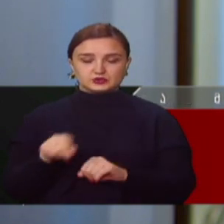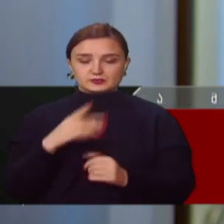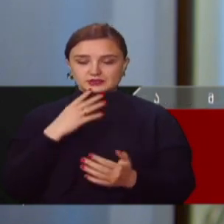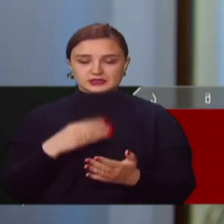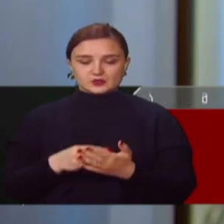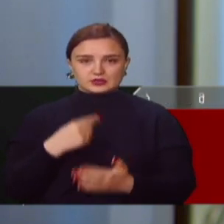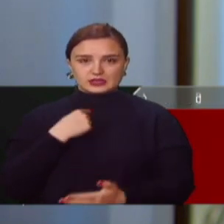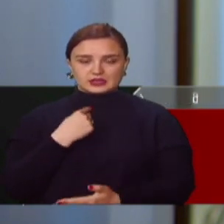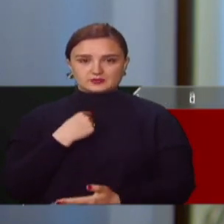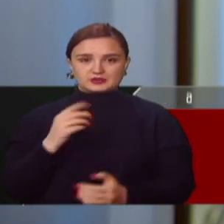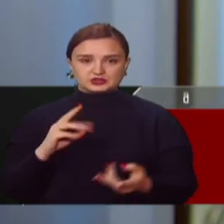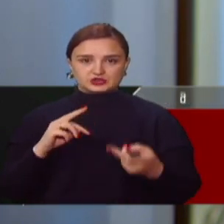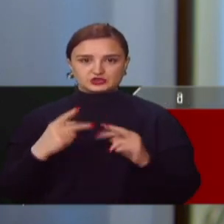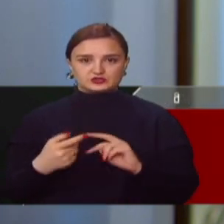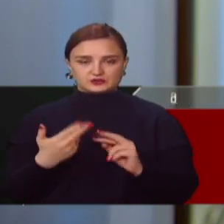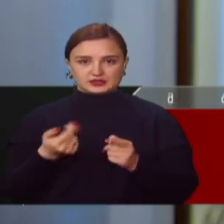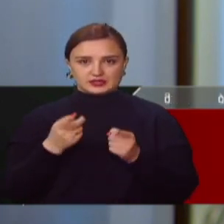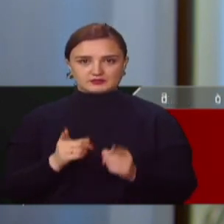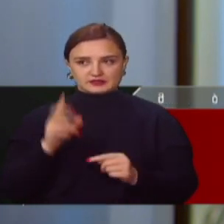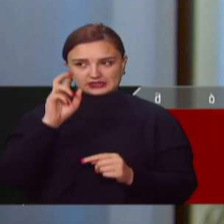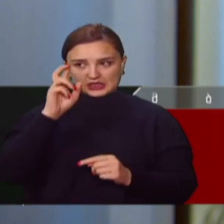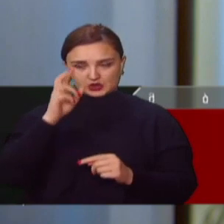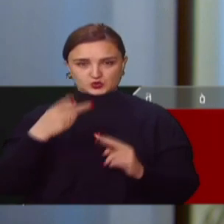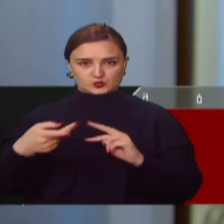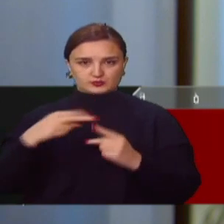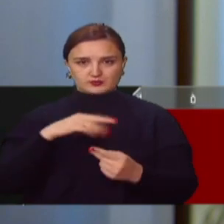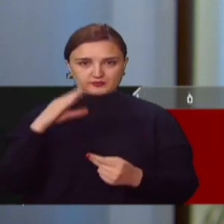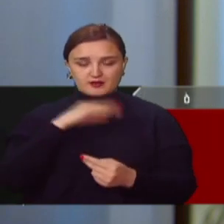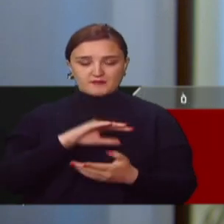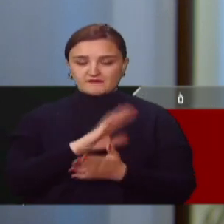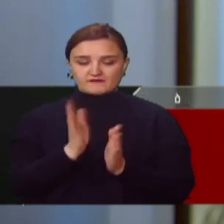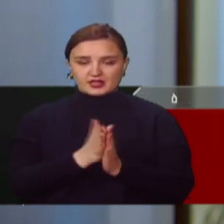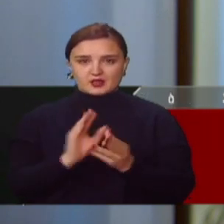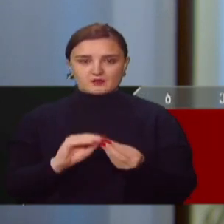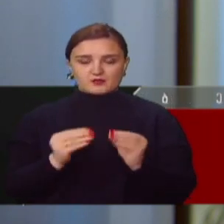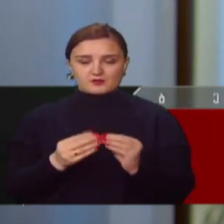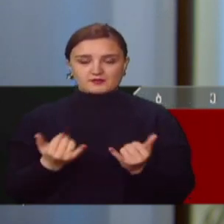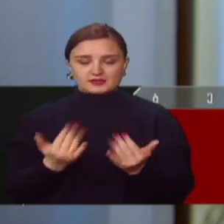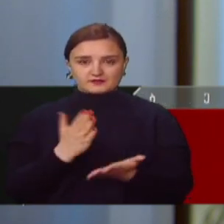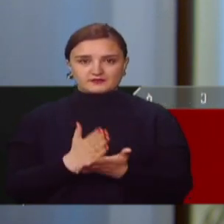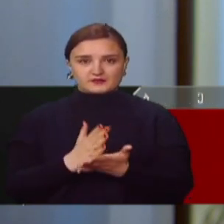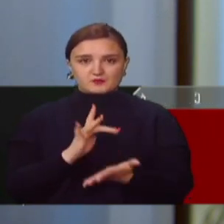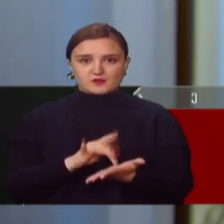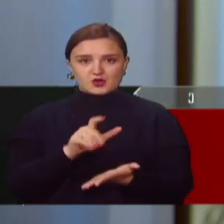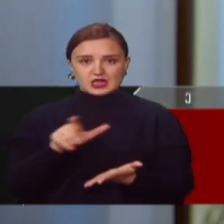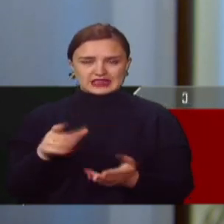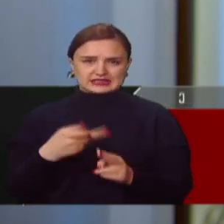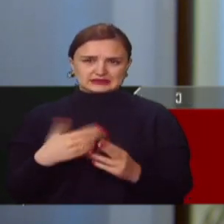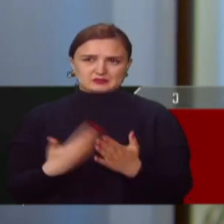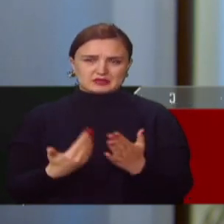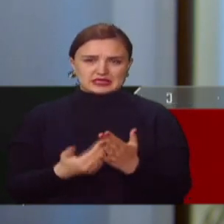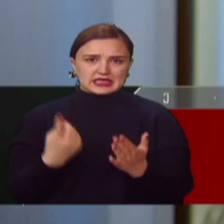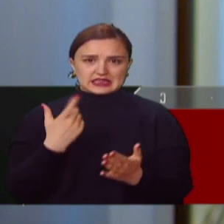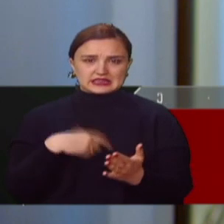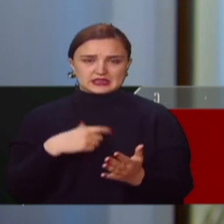საკუთარი ხმებით შეცვალონ ნამდვილად ხელისუფლება და ყველა ეს პრობლემა რომელიც აწუხებს დღეს ჩვენს მოქალაქეს, ეს არის დაუშვათ